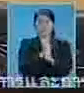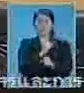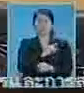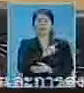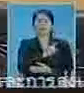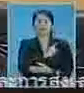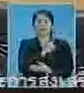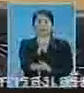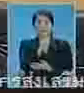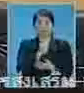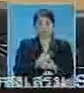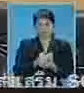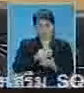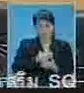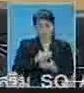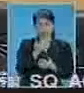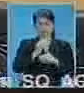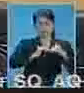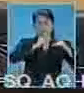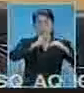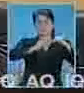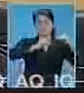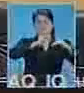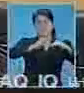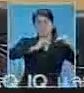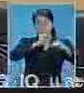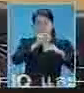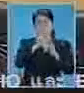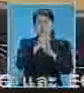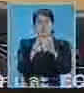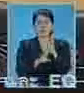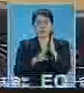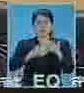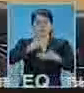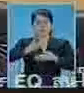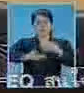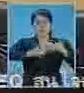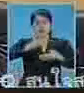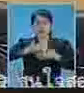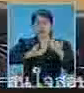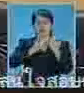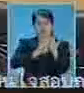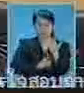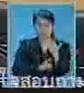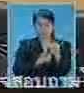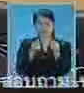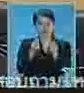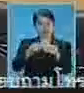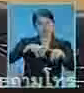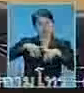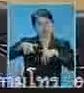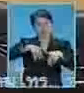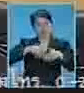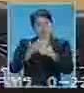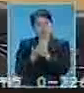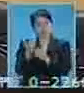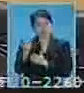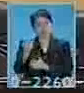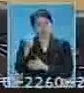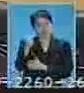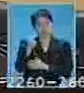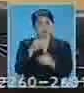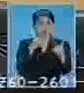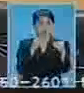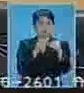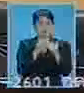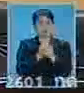นก็คือผมต้องการพัฒนาระบบการขายสลากเพื่อประชาชนสามารถที่จะซื้อสลากได้โดยตรงจากรัฐบ